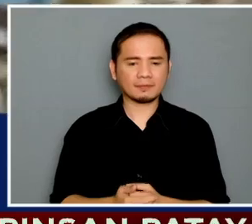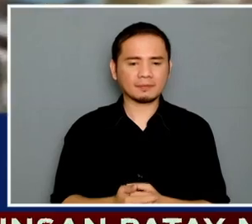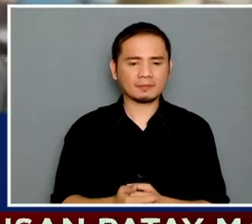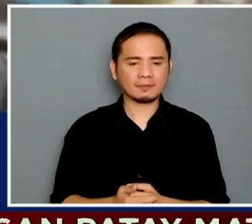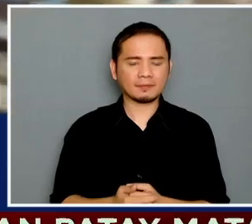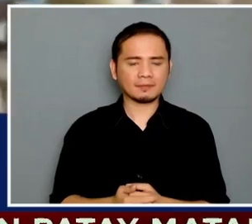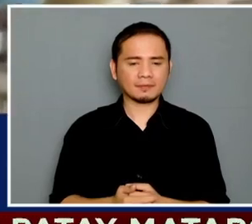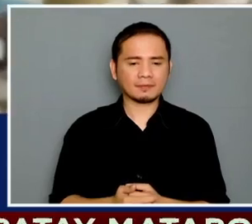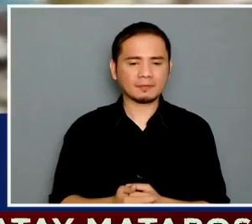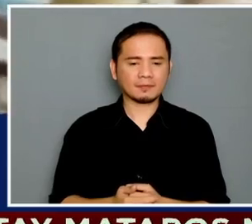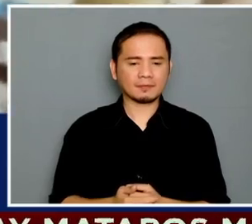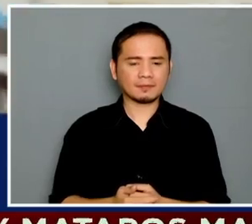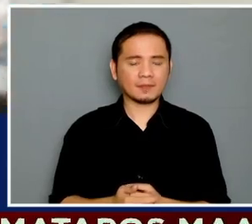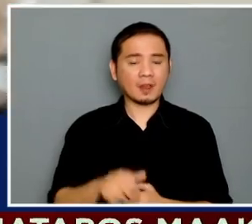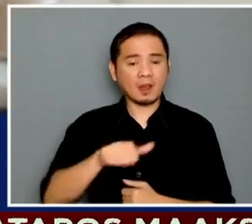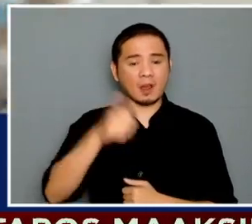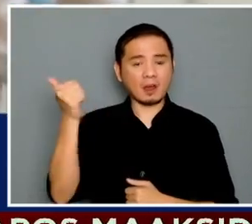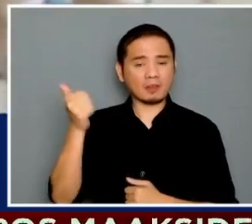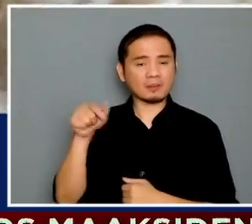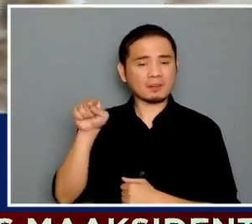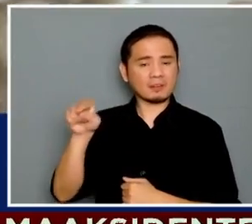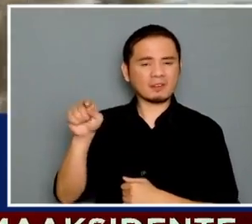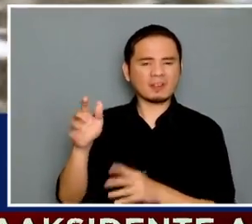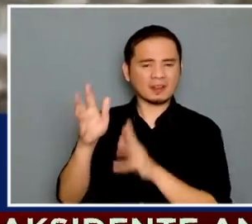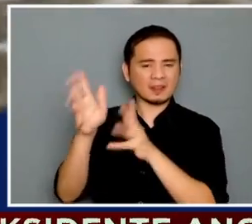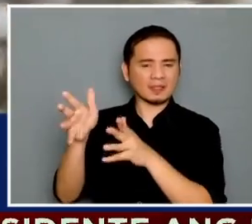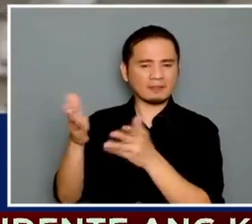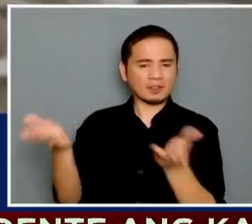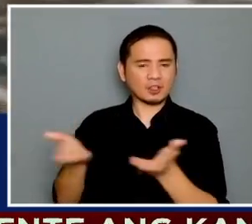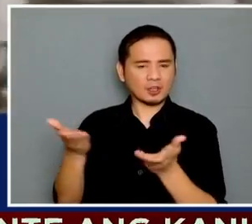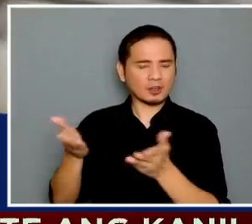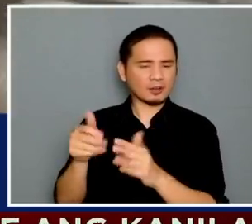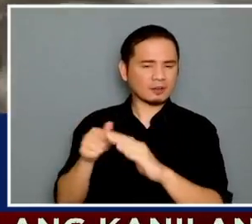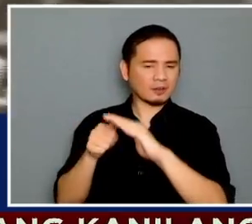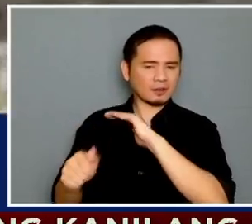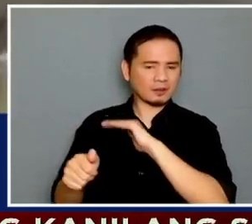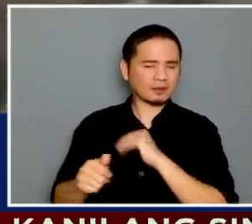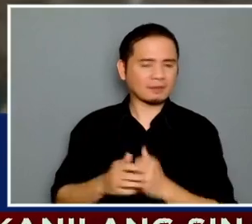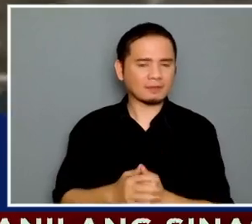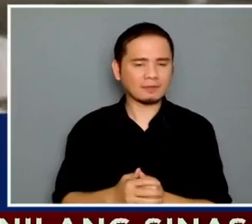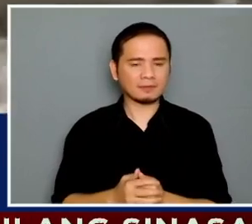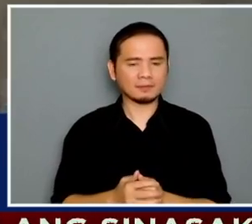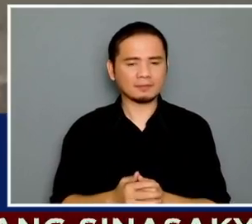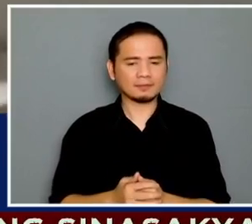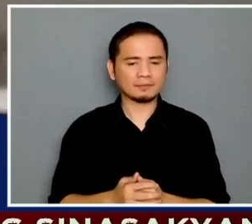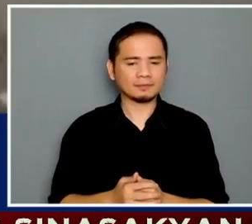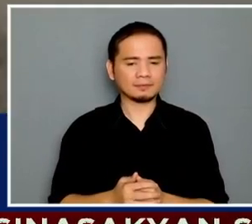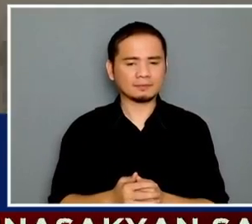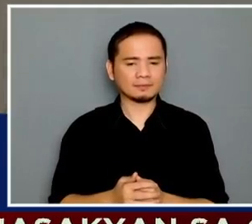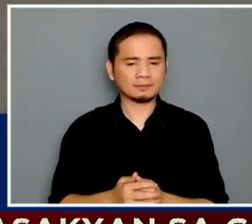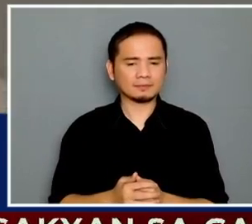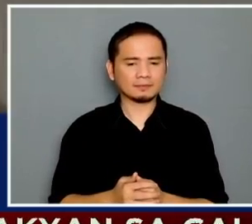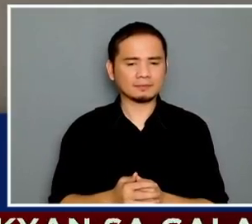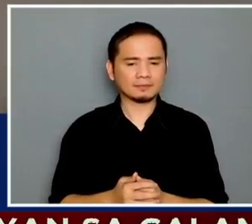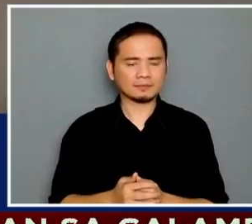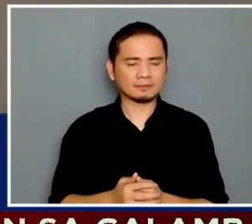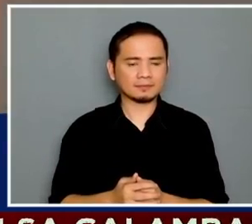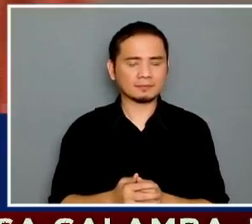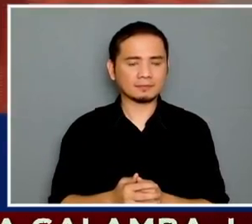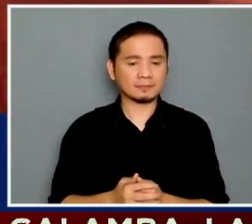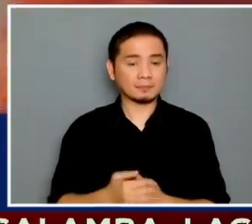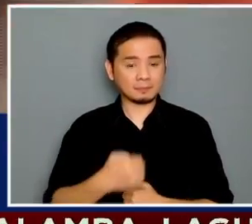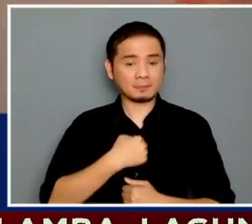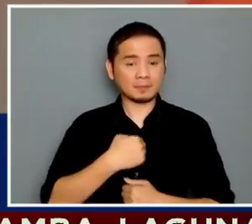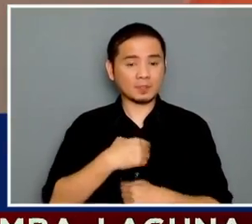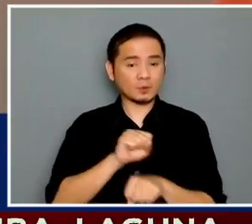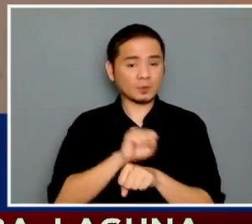kami dito. Dito. Kaya kung mapapansin nyo po, nandito yung bed ko. Dito sa area